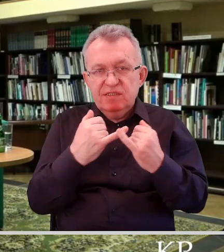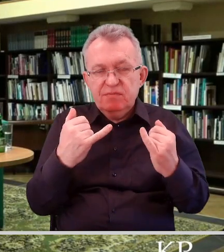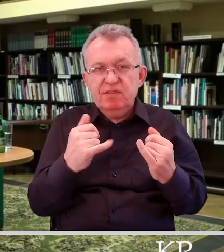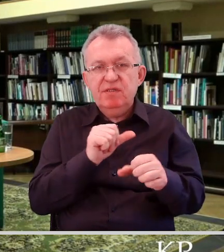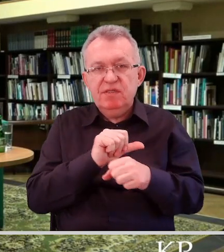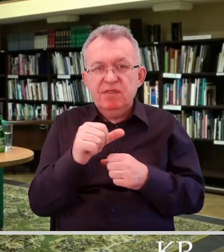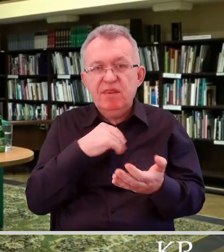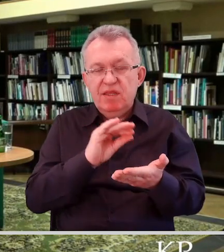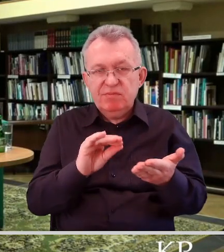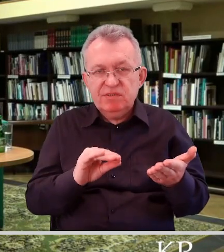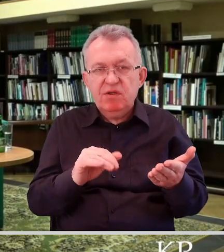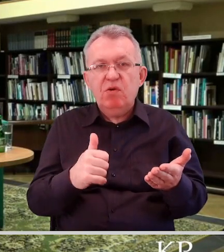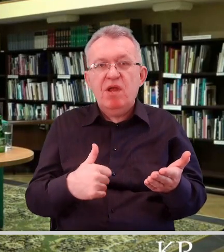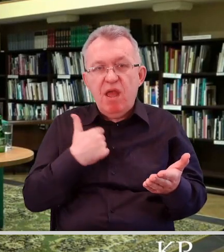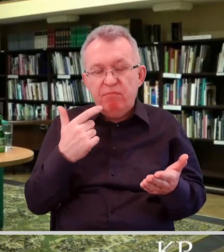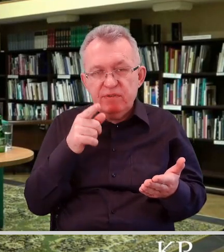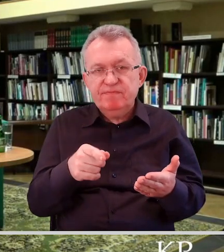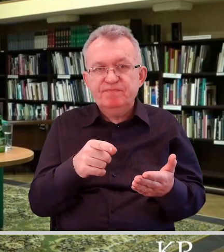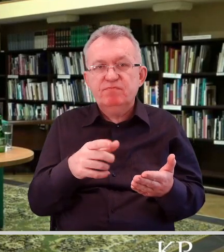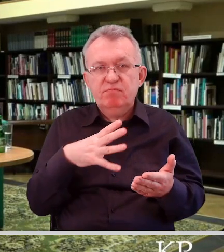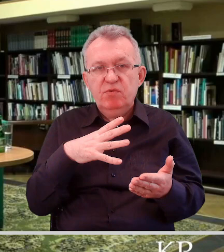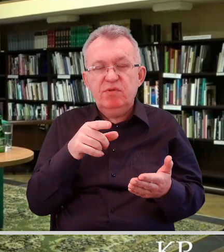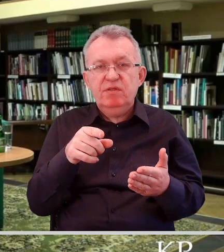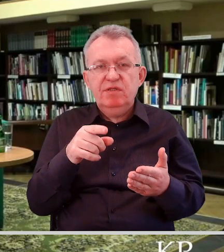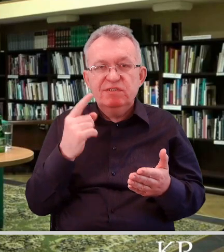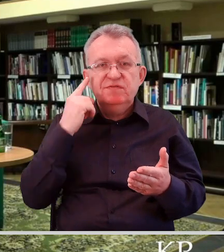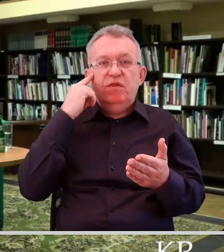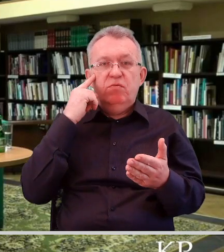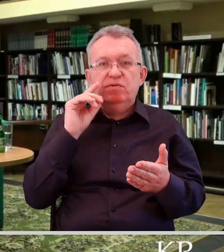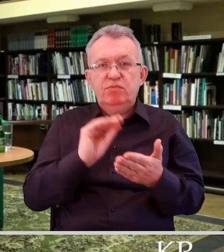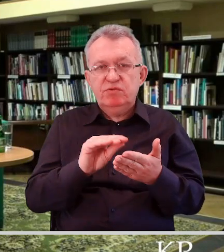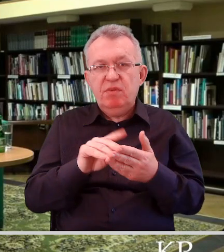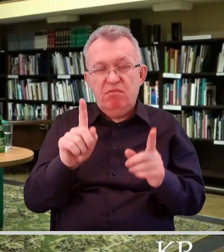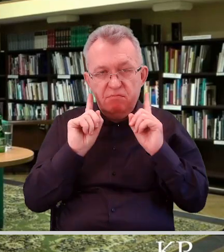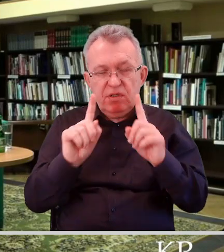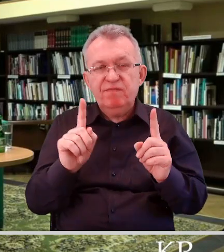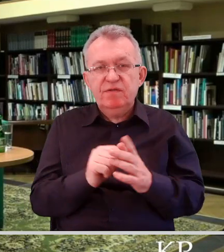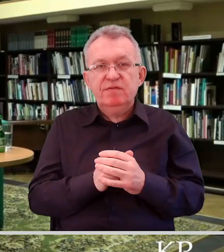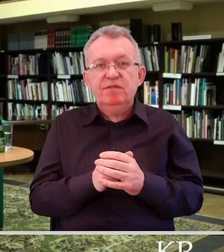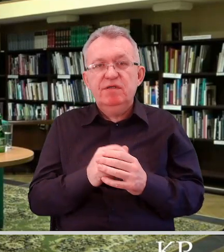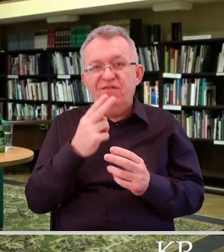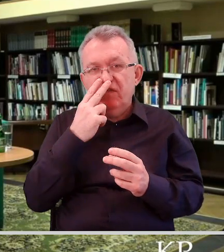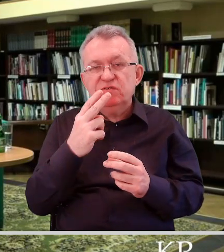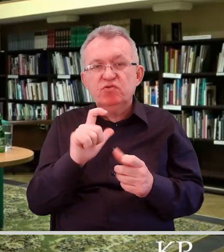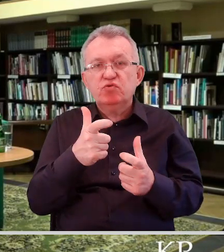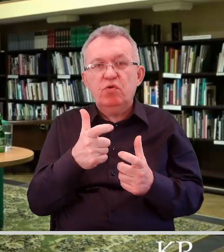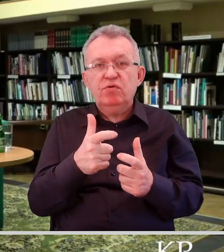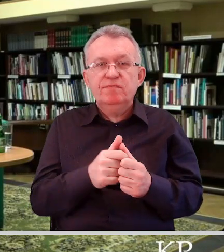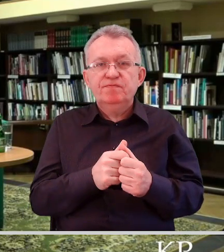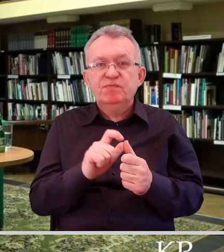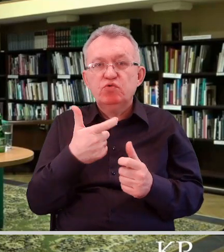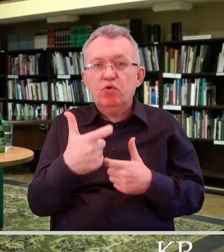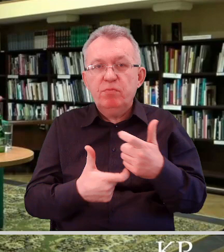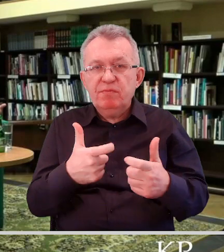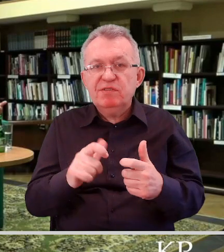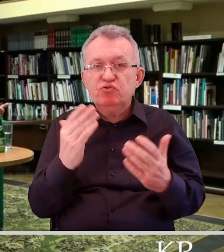napisałam Rozbójniczki, żeby ta świadomość była w nas naprawdę, żeby wiedzieć co